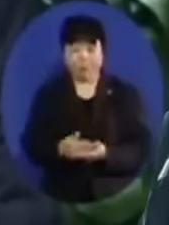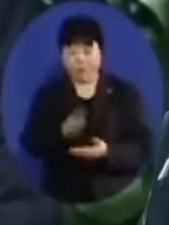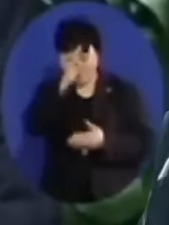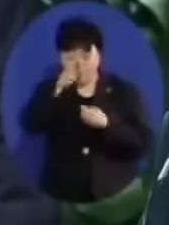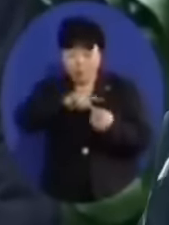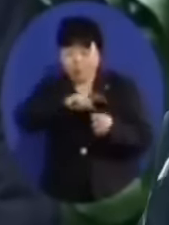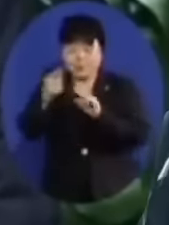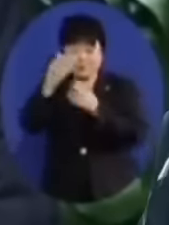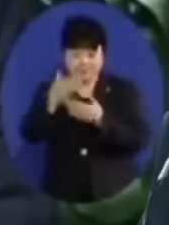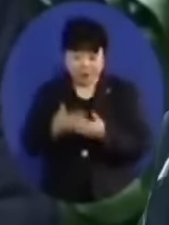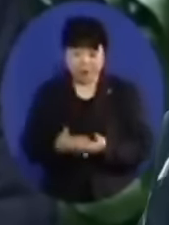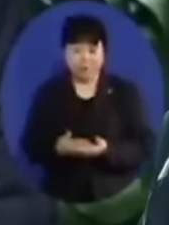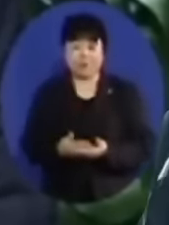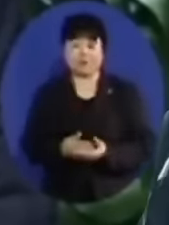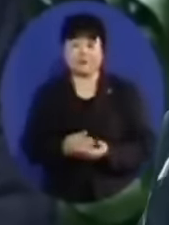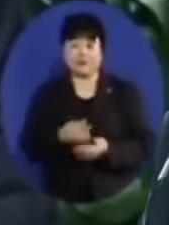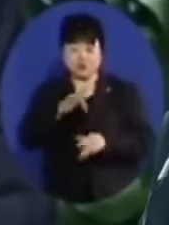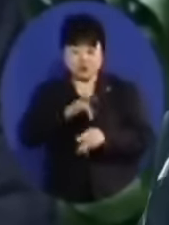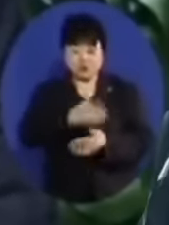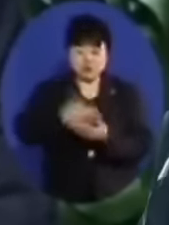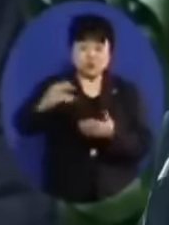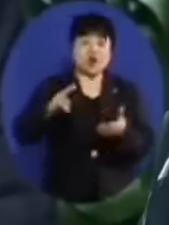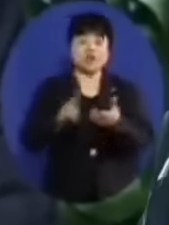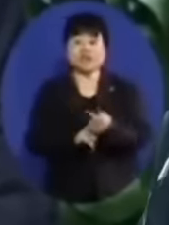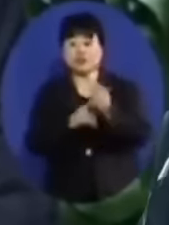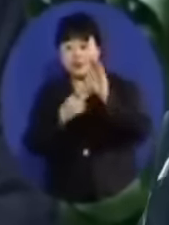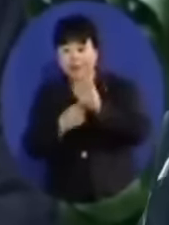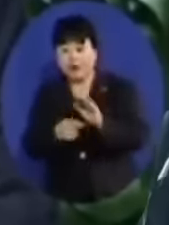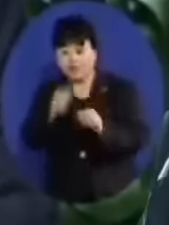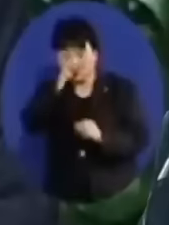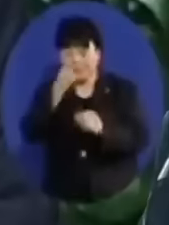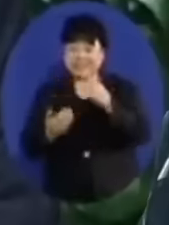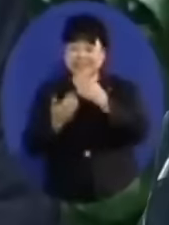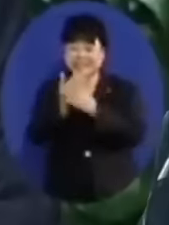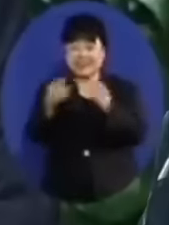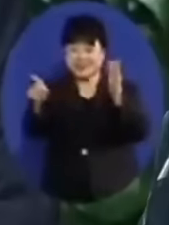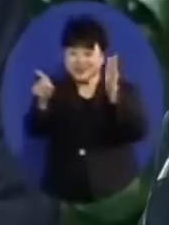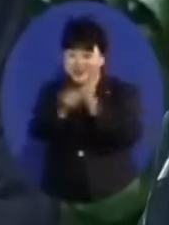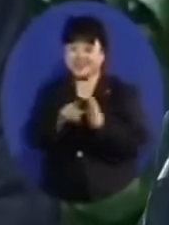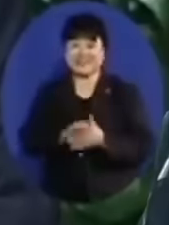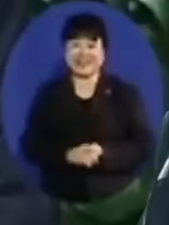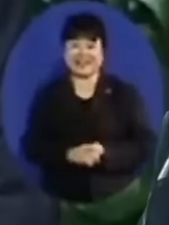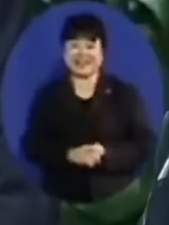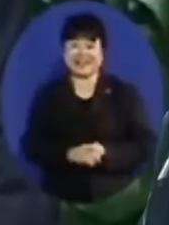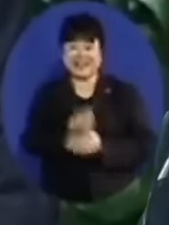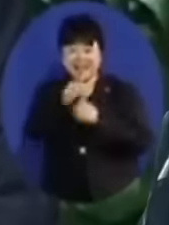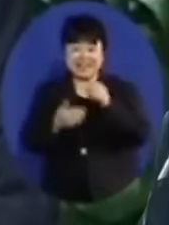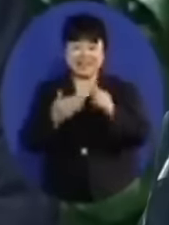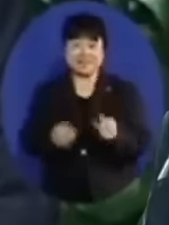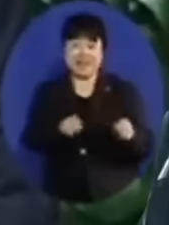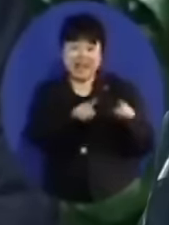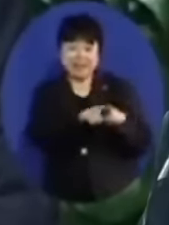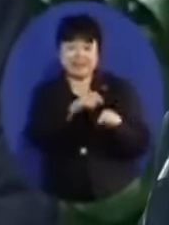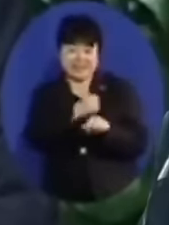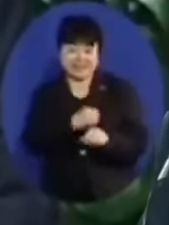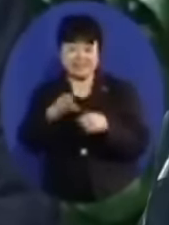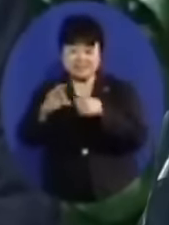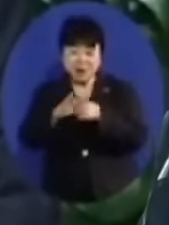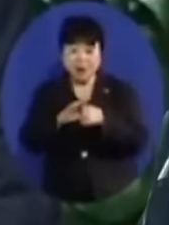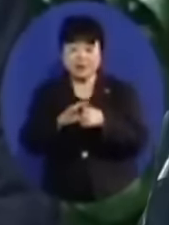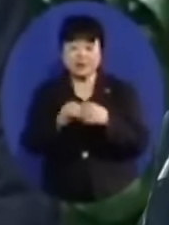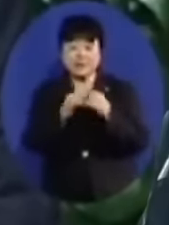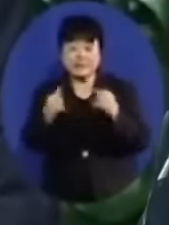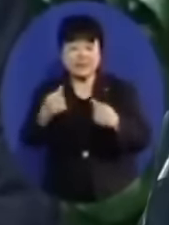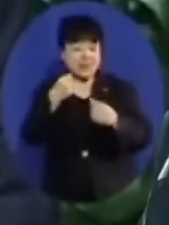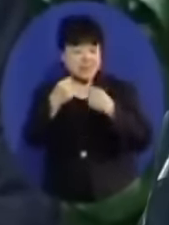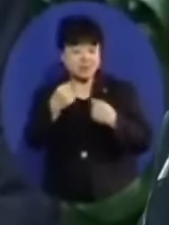낫고 귀신도 쫓겨나가고 기적도 일어나고 좋은 일이 일어나게 되는 것입니다. 하나님이 같이 계시면 우리 인간의